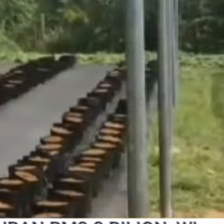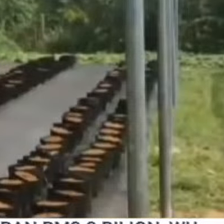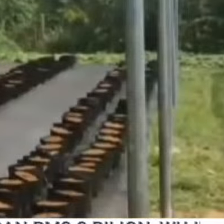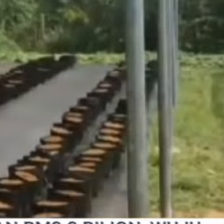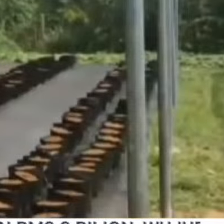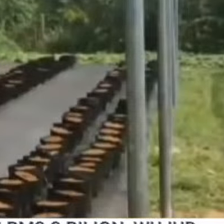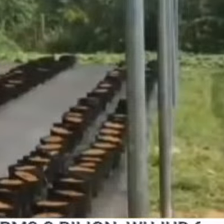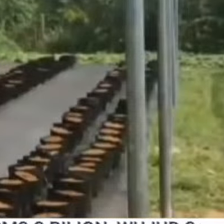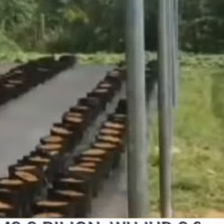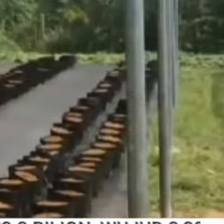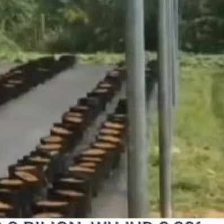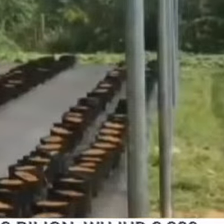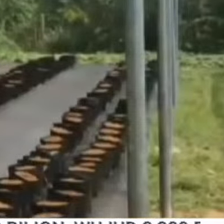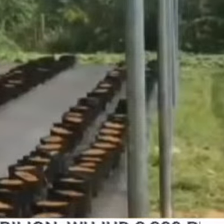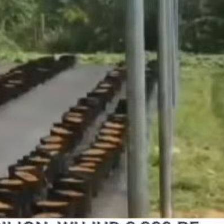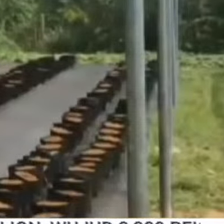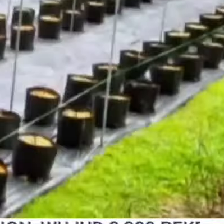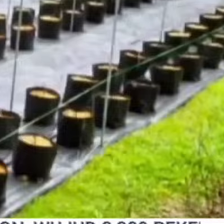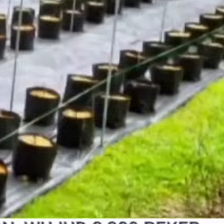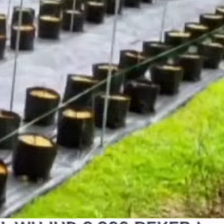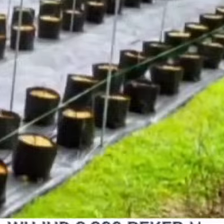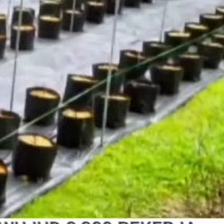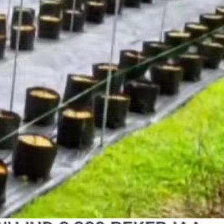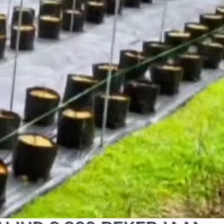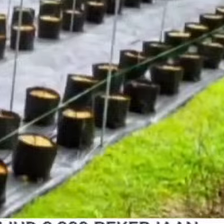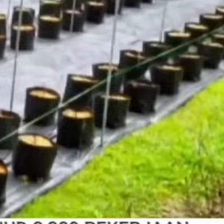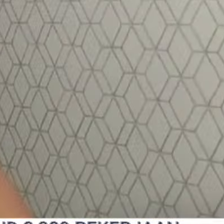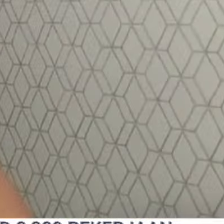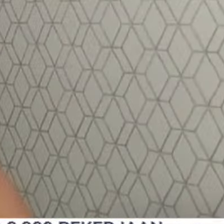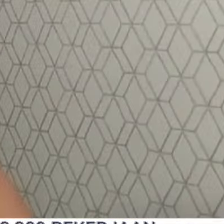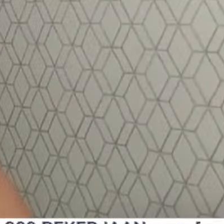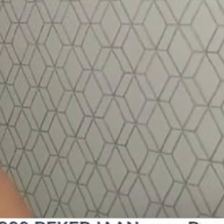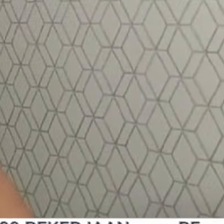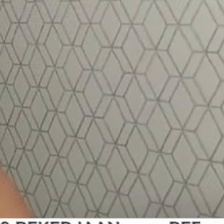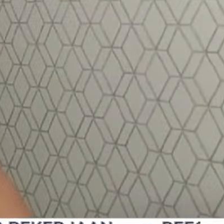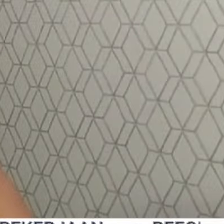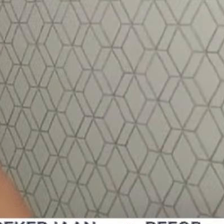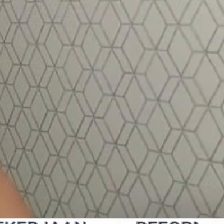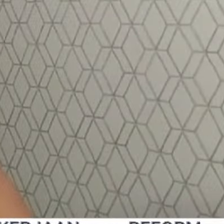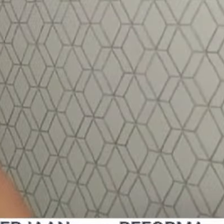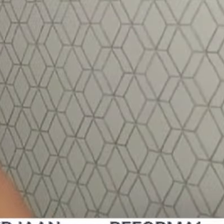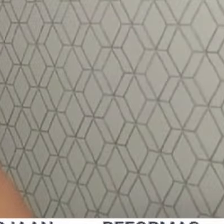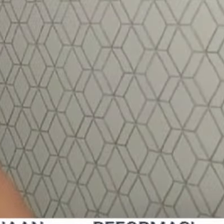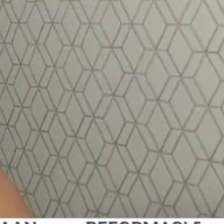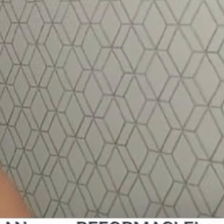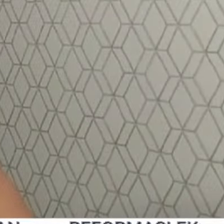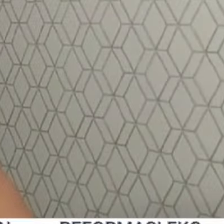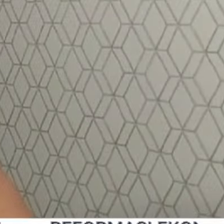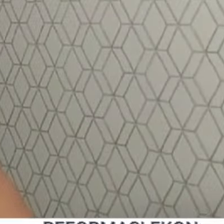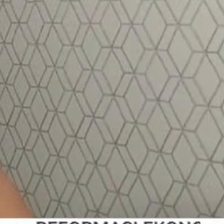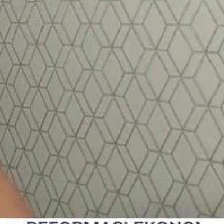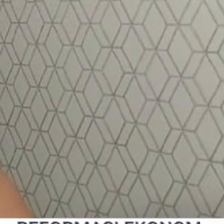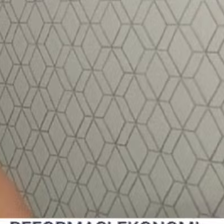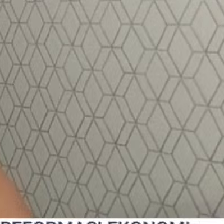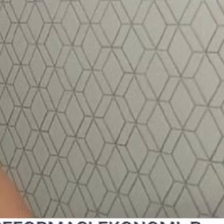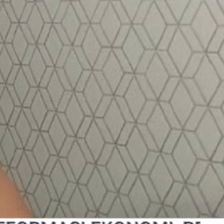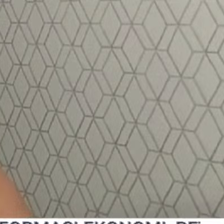kontraktor orang asli daripada segi pembekalan dan perkhidmatan. Saya juga sepanjang tempoh 10 tahun